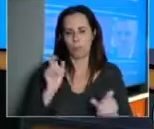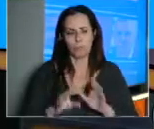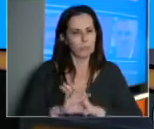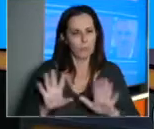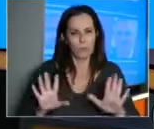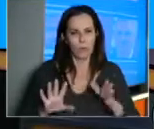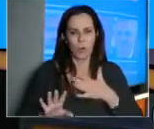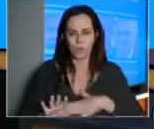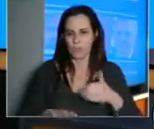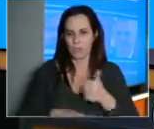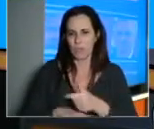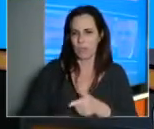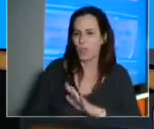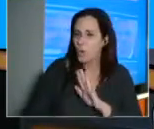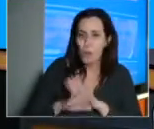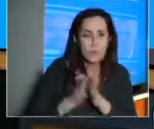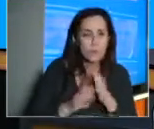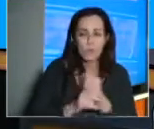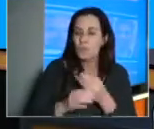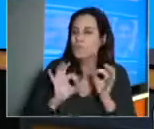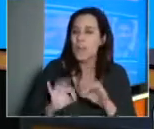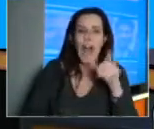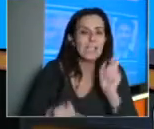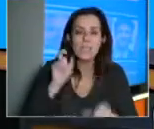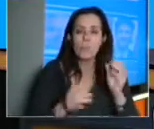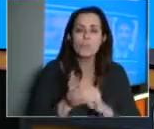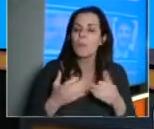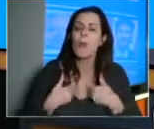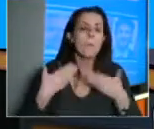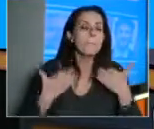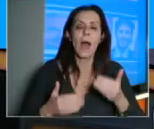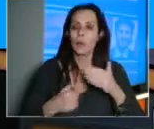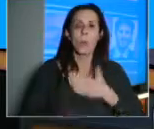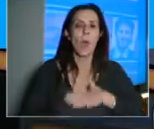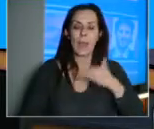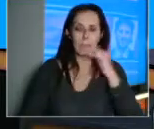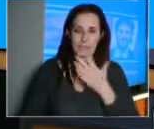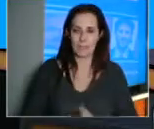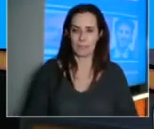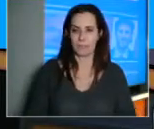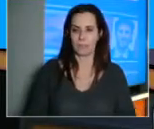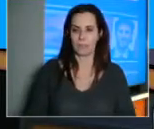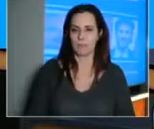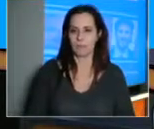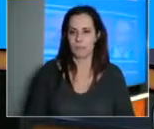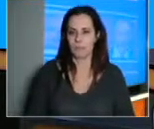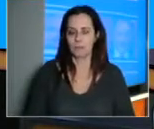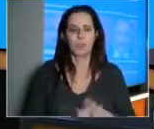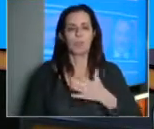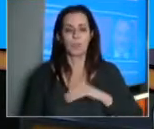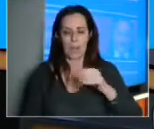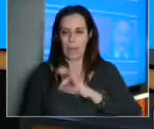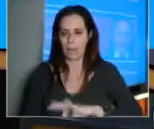אחד מאיתנו לא רוצה להיות שר. קרני, כל דבר שאנחנו עושים זה לטובת הציבור. בשביל מה אנחנו פה בכל מועד פסח? אז אנחנו... את מי להביא לך ראשון? את